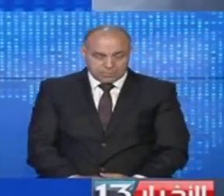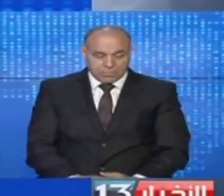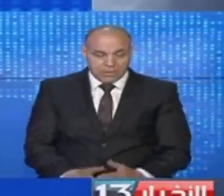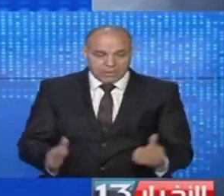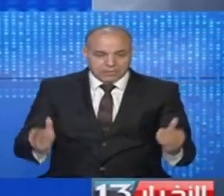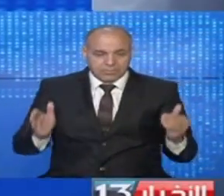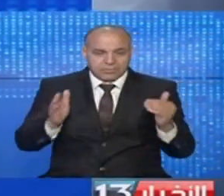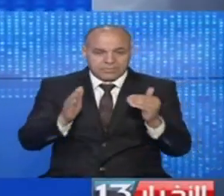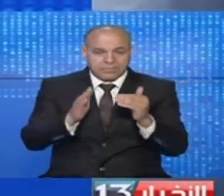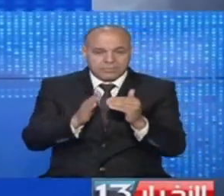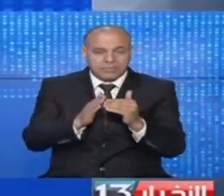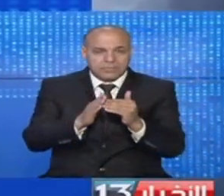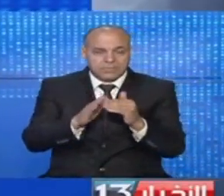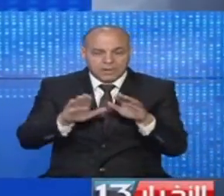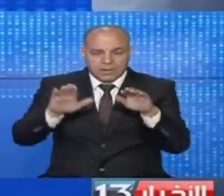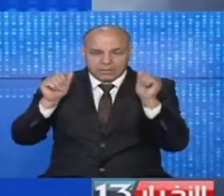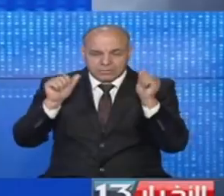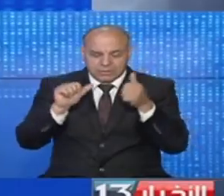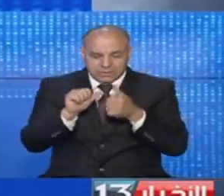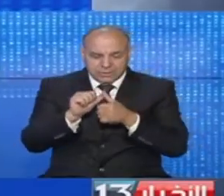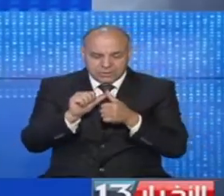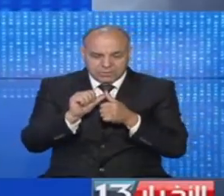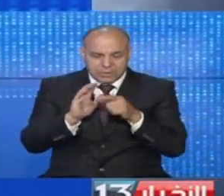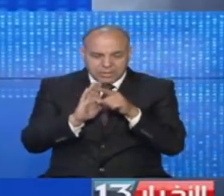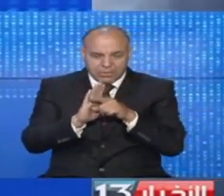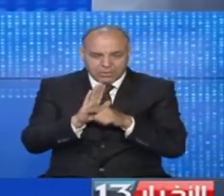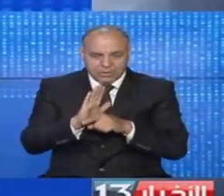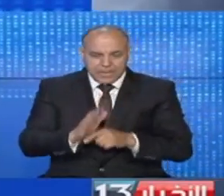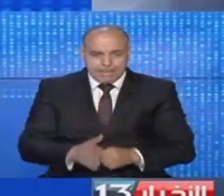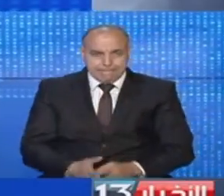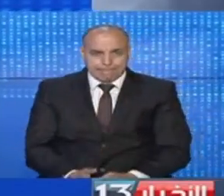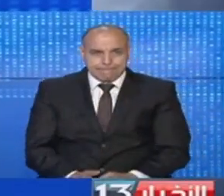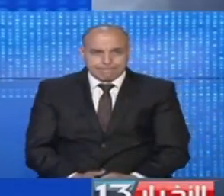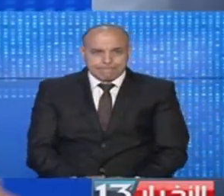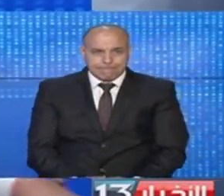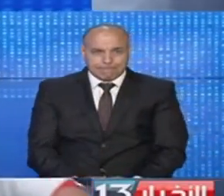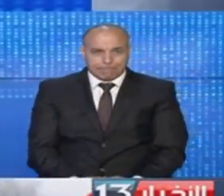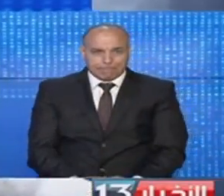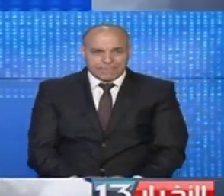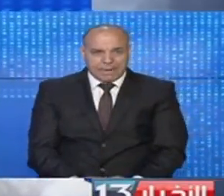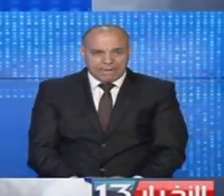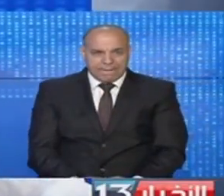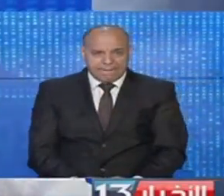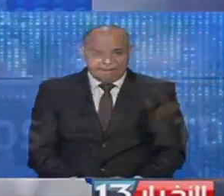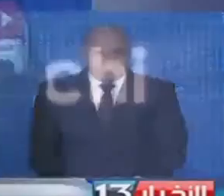بهذا نصل مشاهدينا إلى ختام النشرة، ونذكركم بالعناوين.